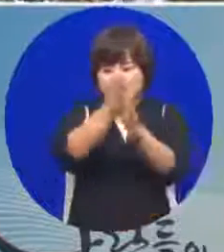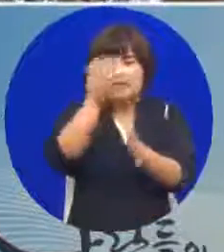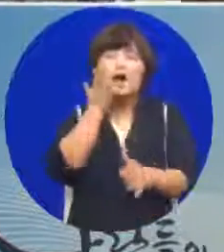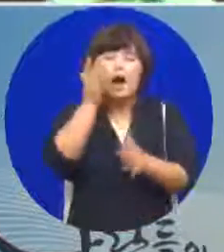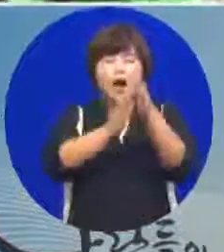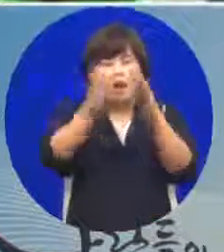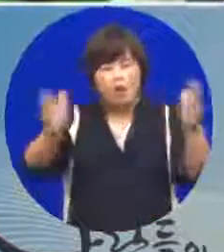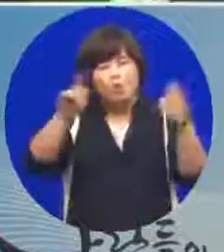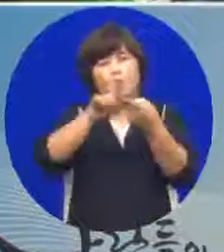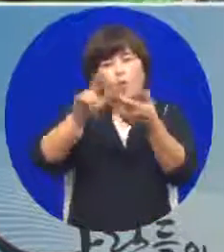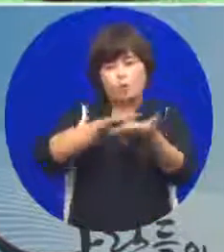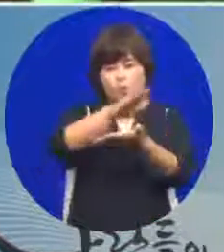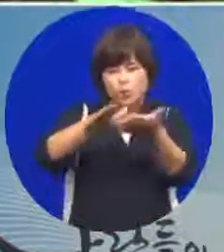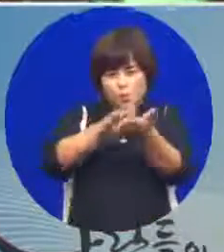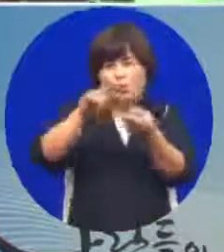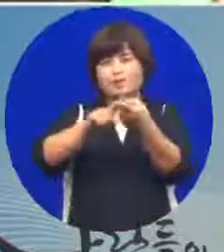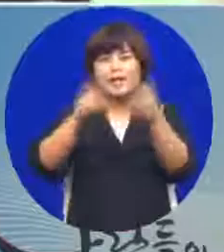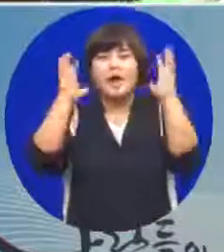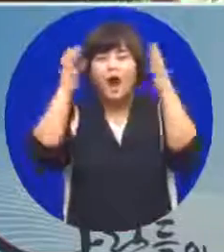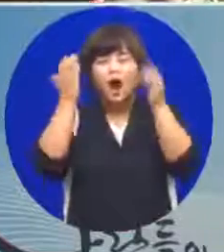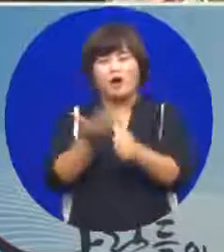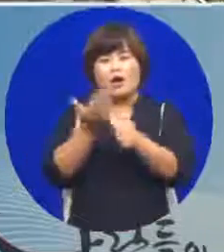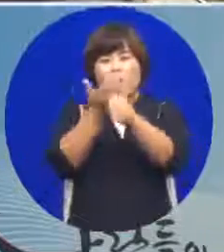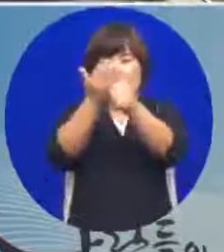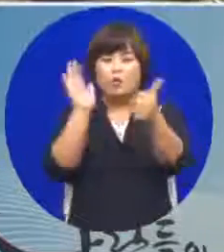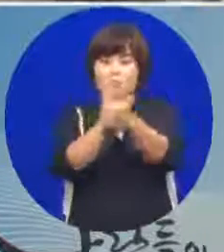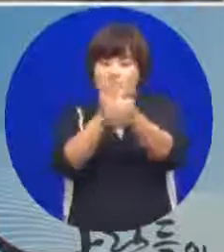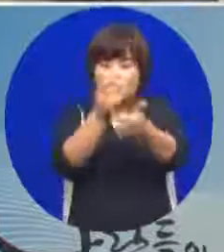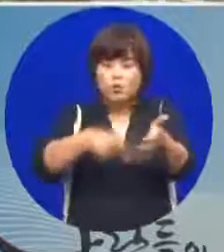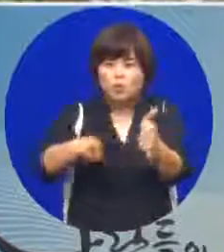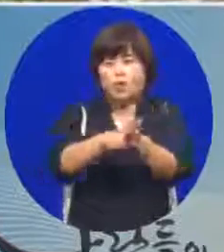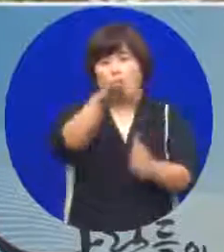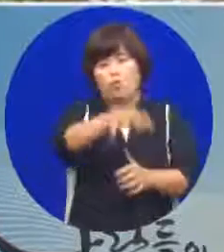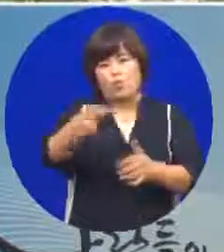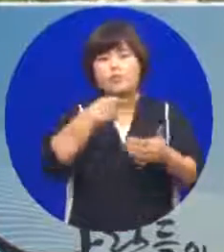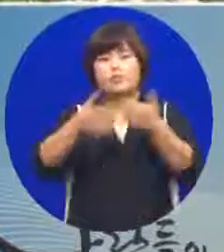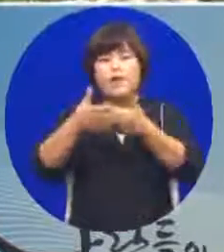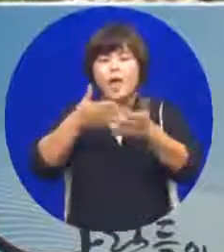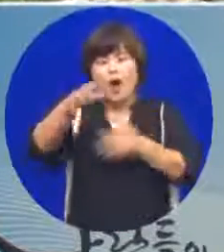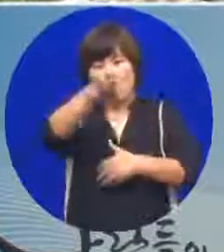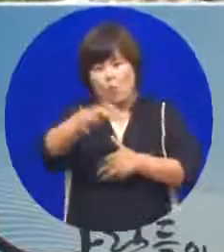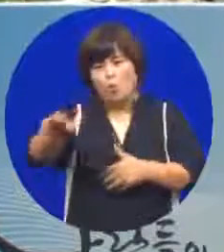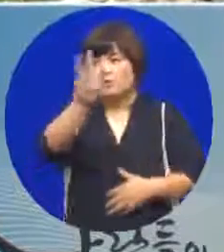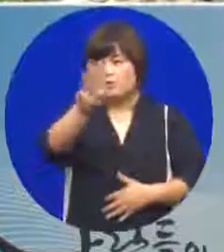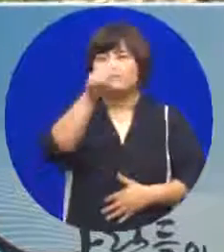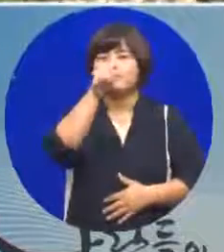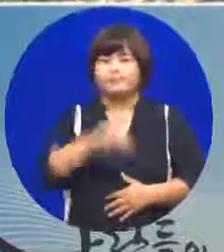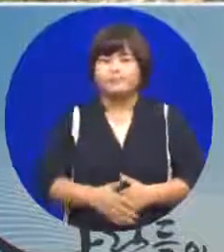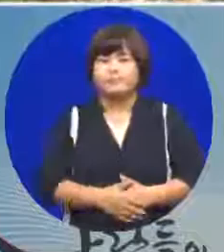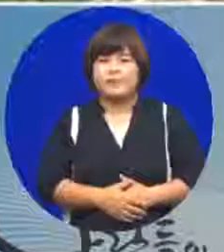용인시가 다양한 숲속 놀이와 활동을 통해 어린이들의 성장을 돕기 위해 세 곳의 유아숲 체험원을 운영하고